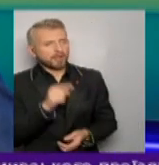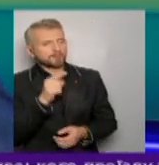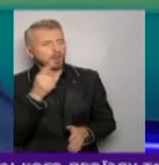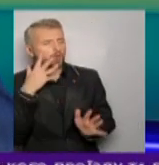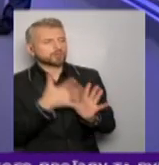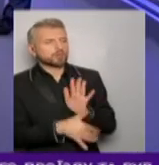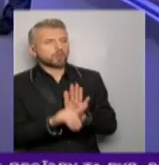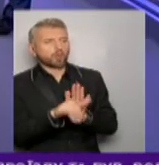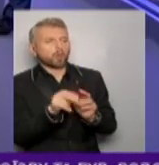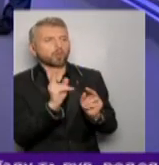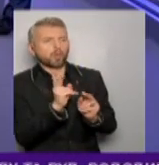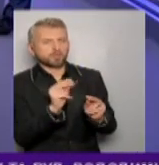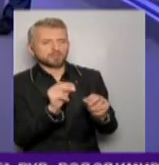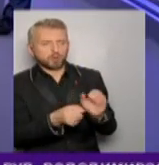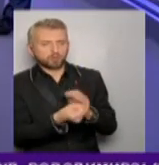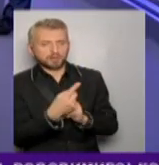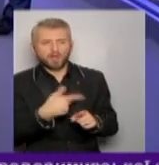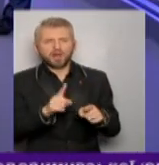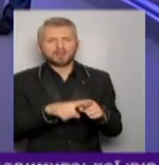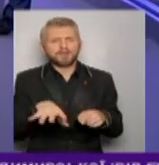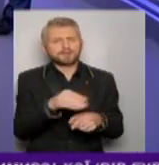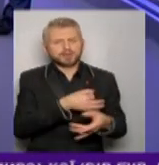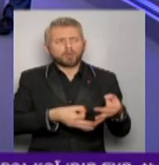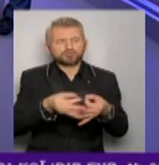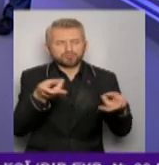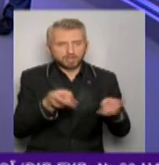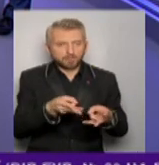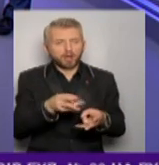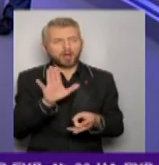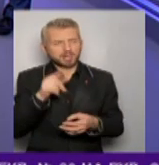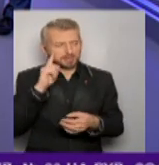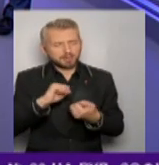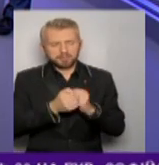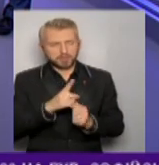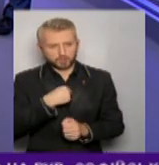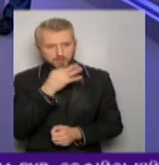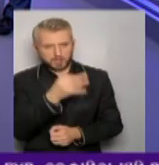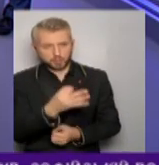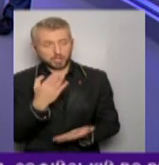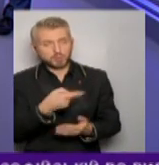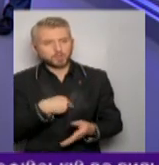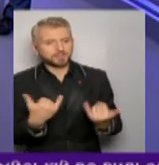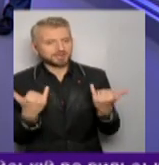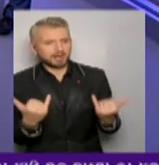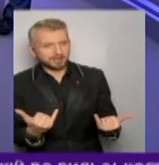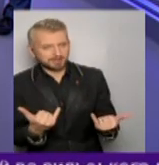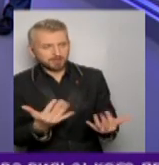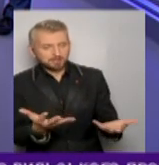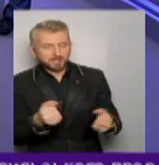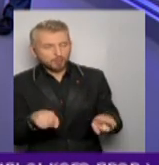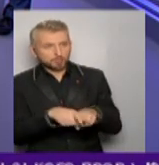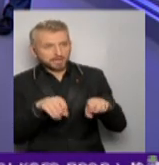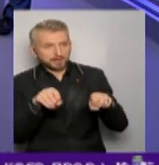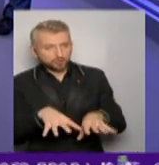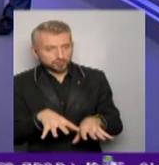це дискусійне питання, але з часом, це, щоб запам'ятайте те, що я вам скажу. Якщо ми зараз приймемо таке